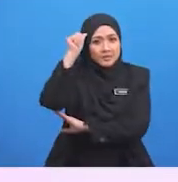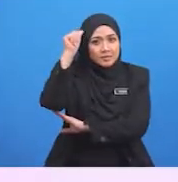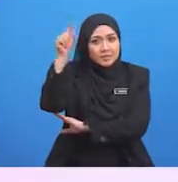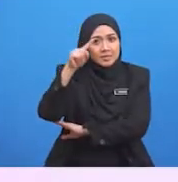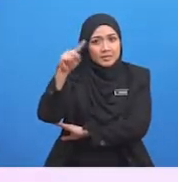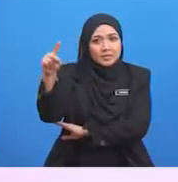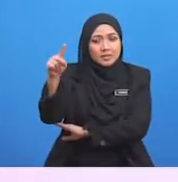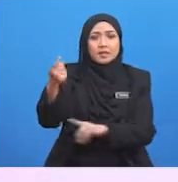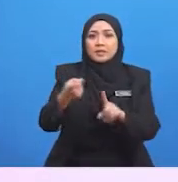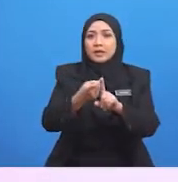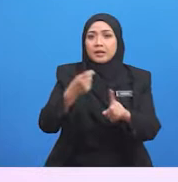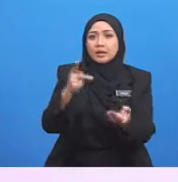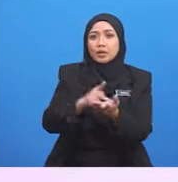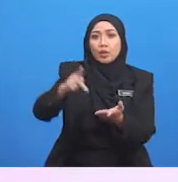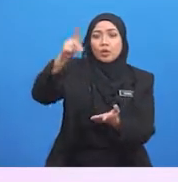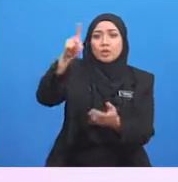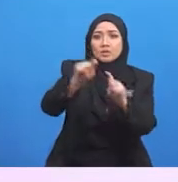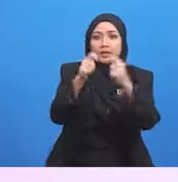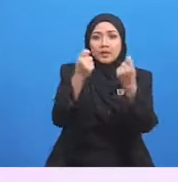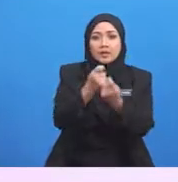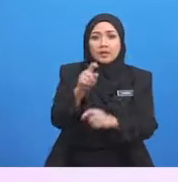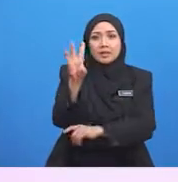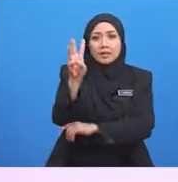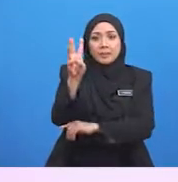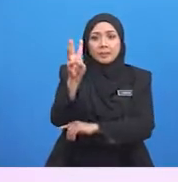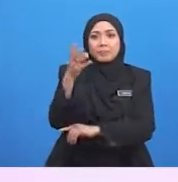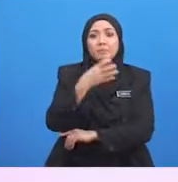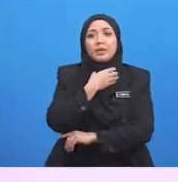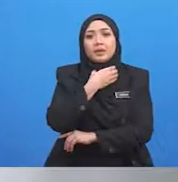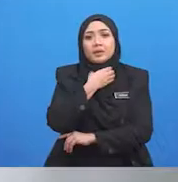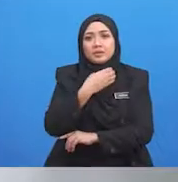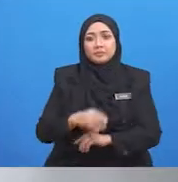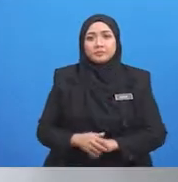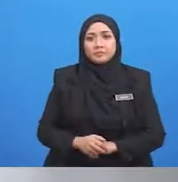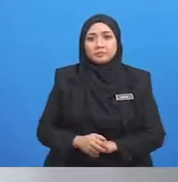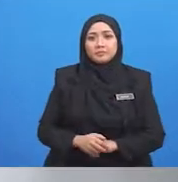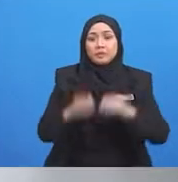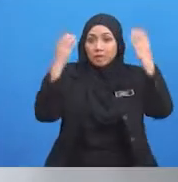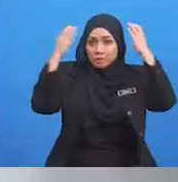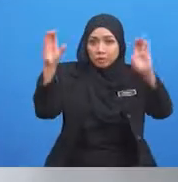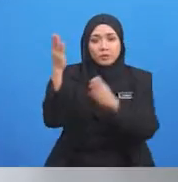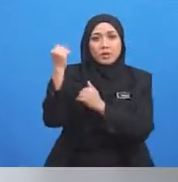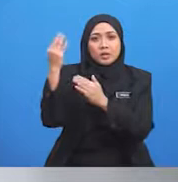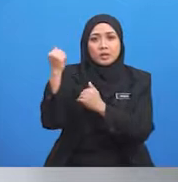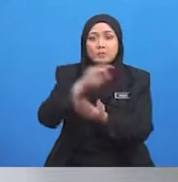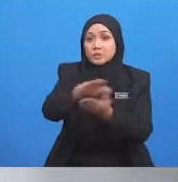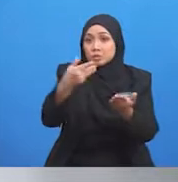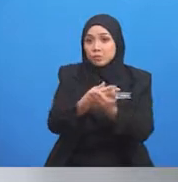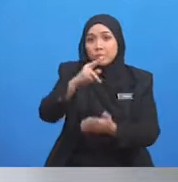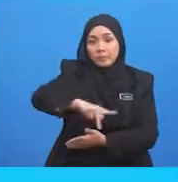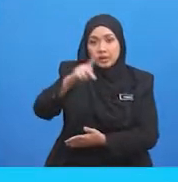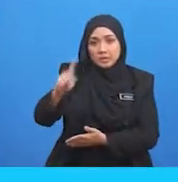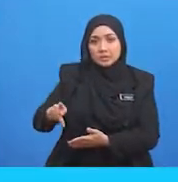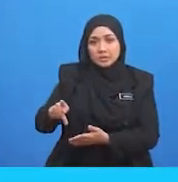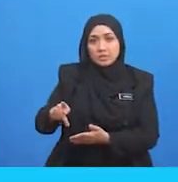dari Kolej Tingkatan 6 Tapah Perak. Saya harap pelajar-pelajar bersedia untuk slot